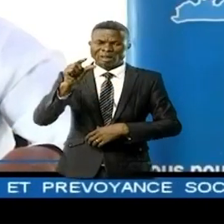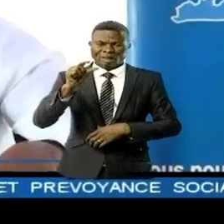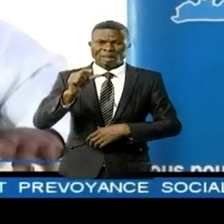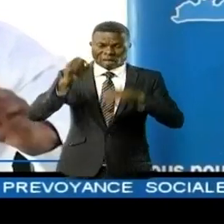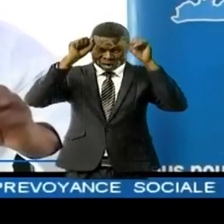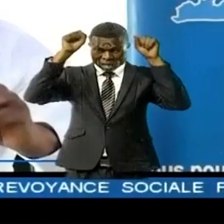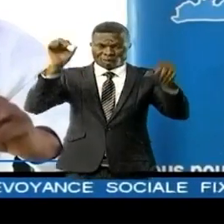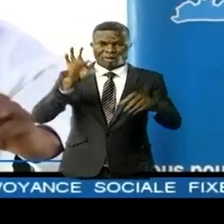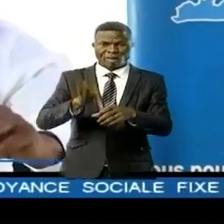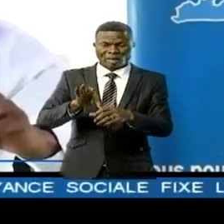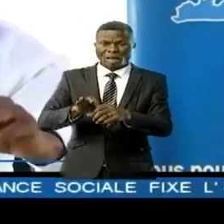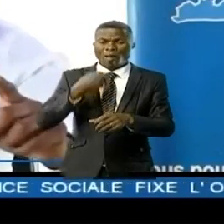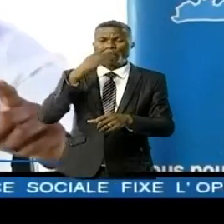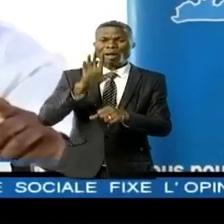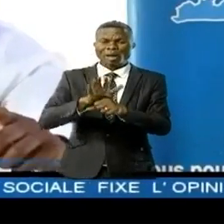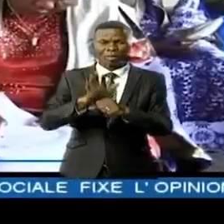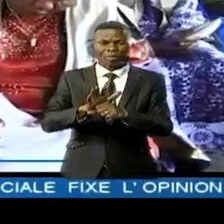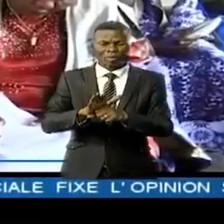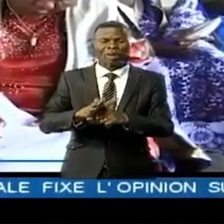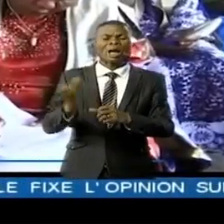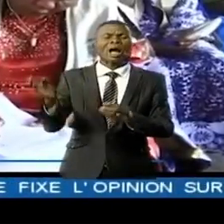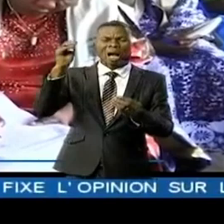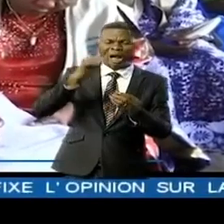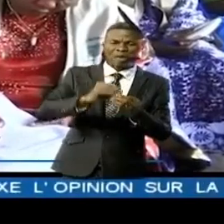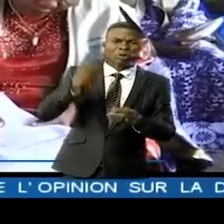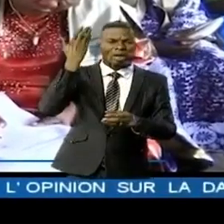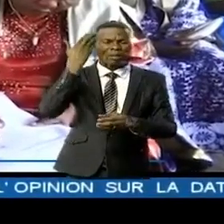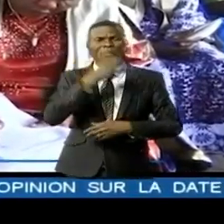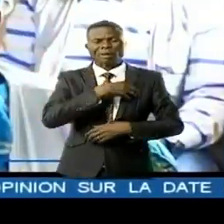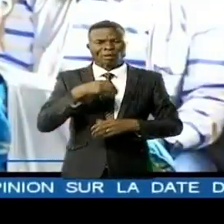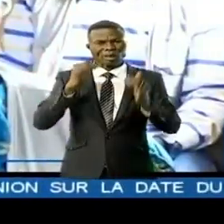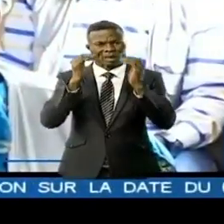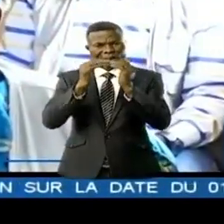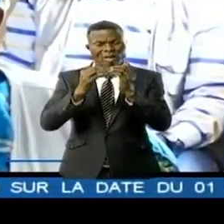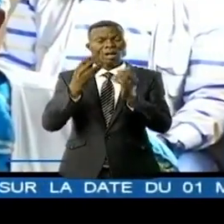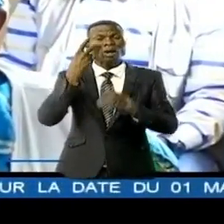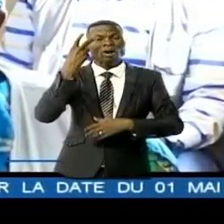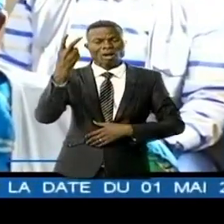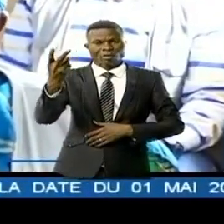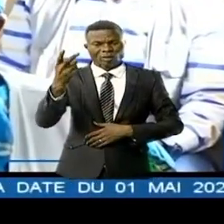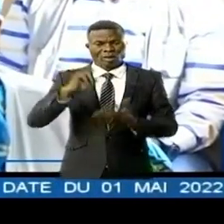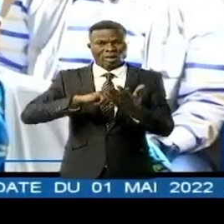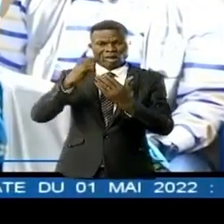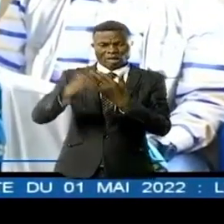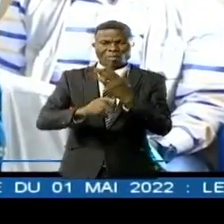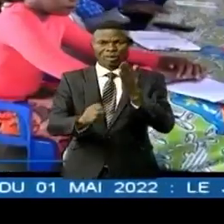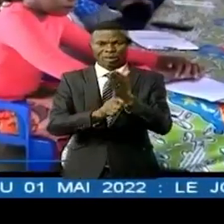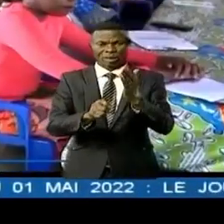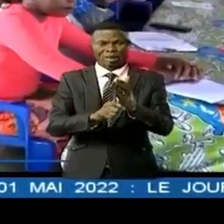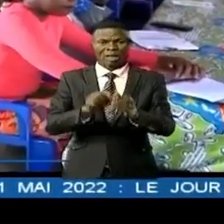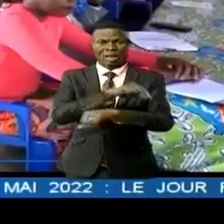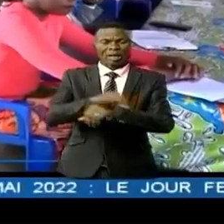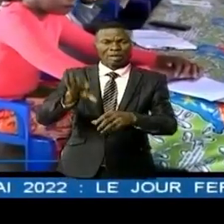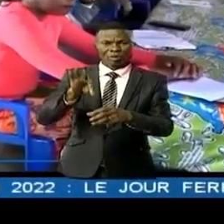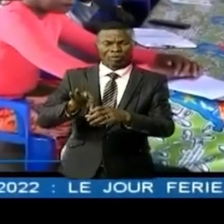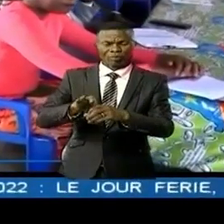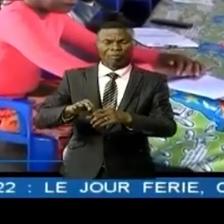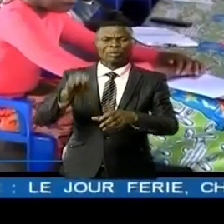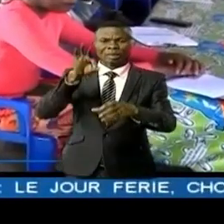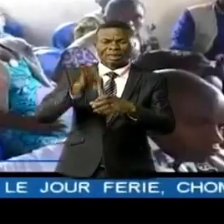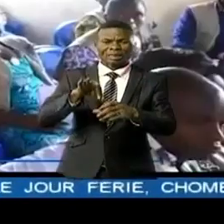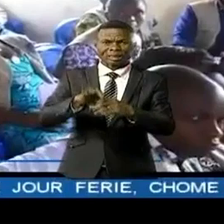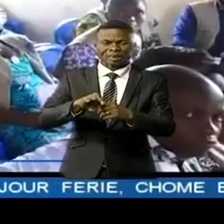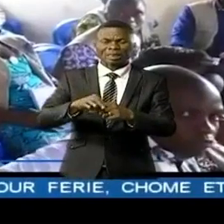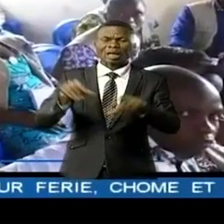Kazadi a insisté sur la parité homme-femme et a rappelé la vision contenue dans le plan stratégique de la CENI, qui est une CENI de